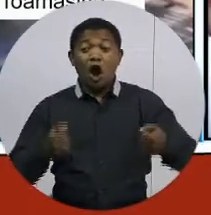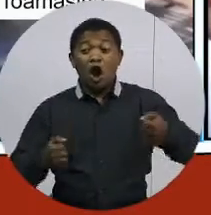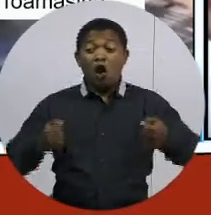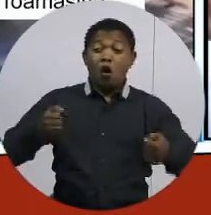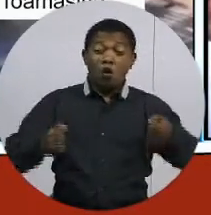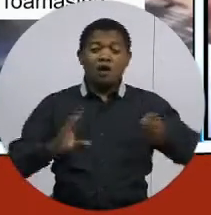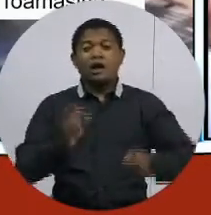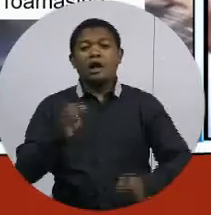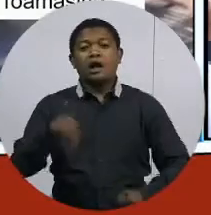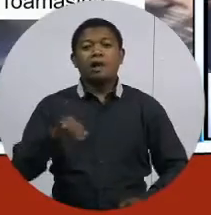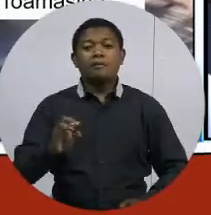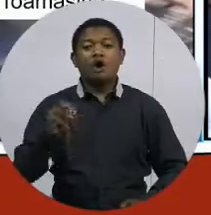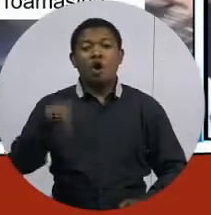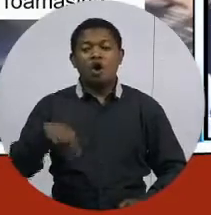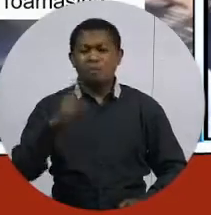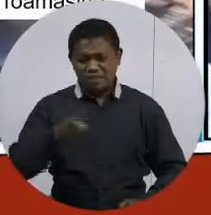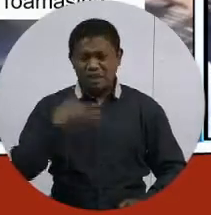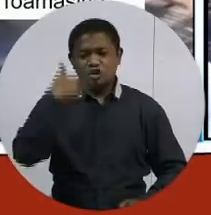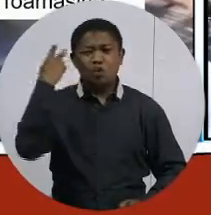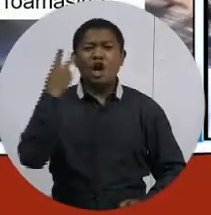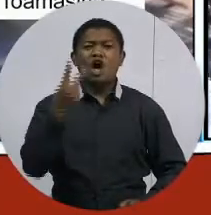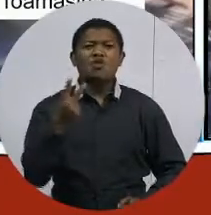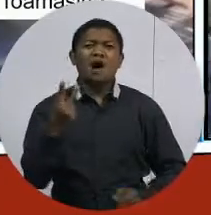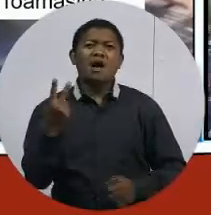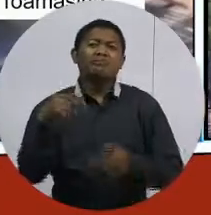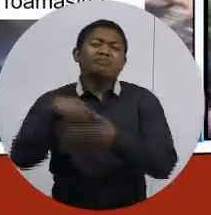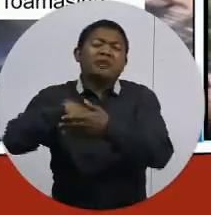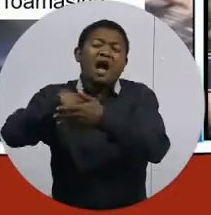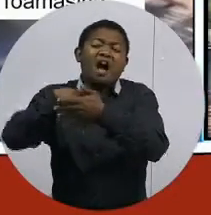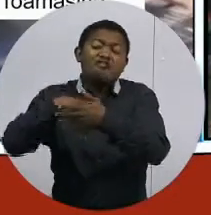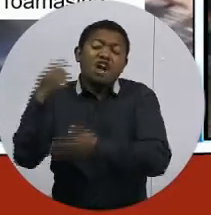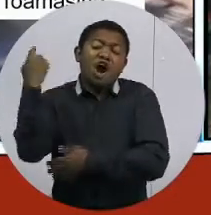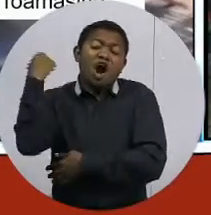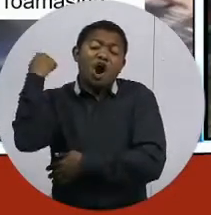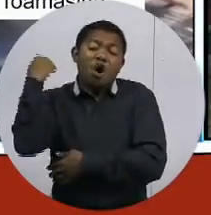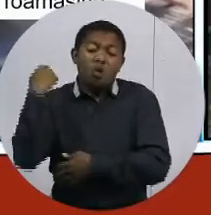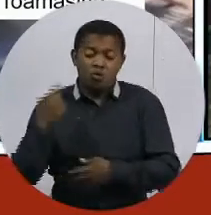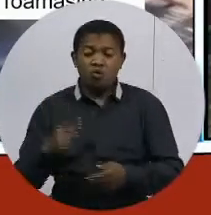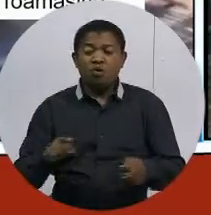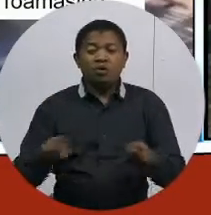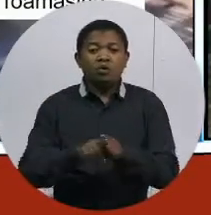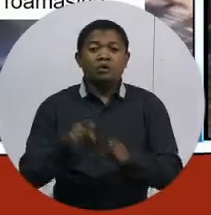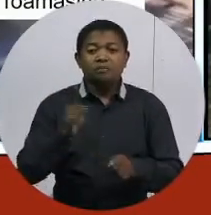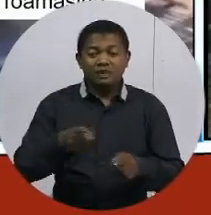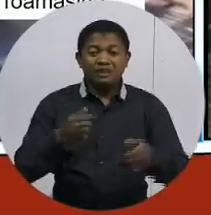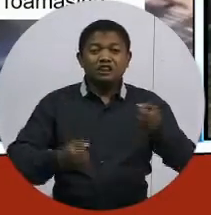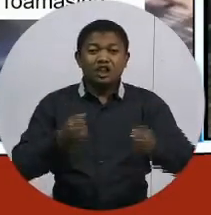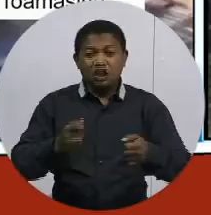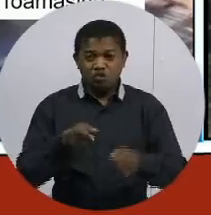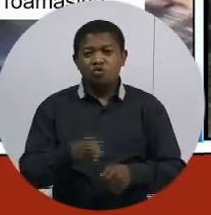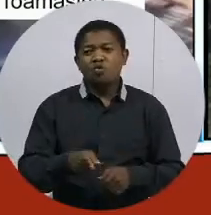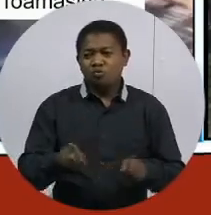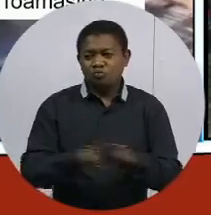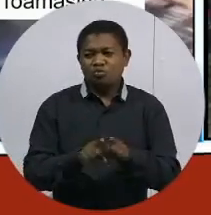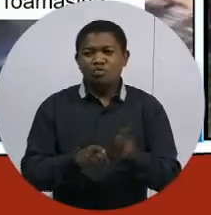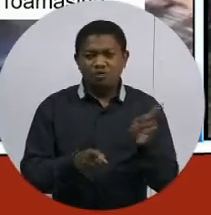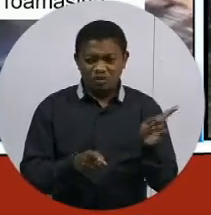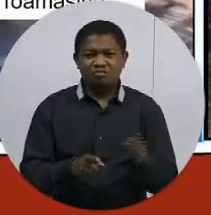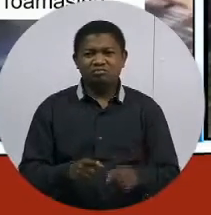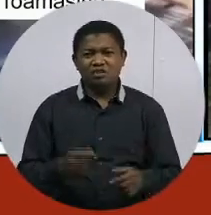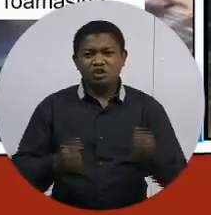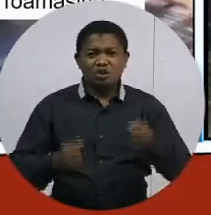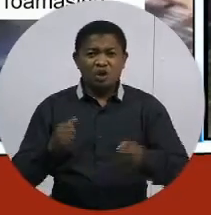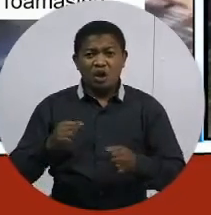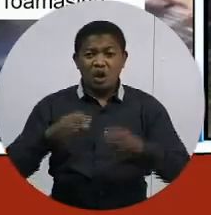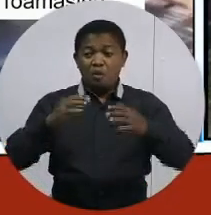ny roa asitrika izy ireo ao anaty kabinina. Eo ihany koa ireo taxi borosy mitondra entana nefa mbola mitondra mpandeha antsokosoko. Tsikaritra ihany koa